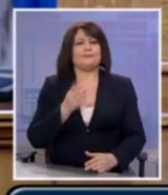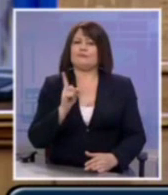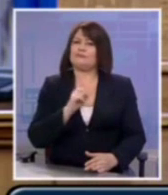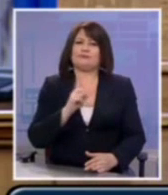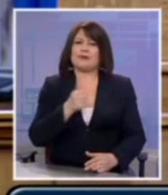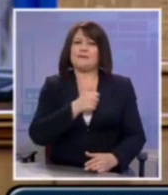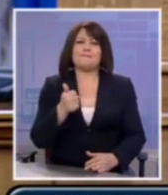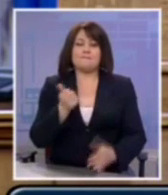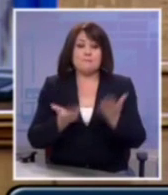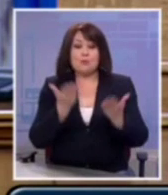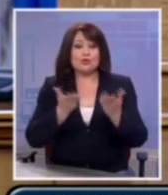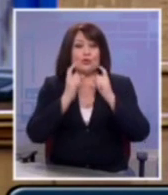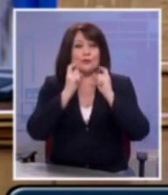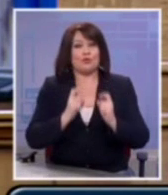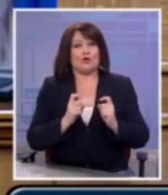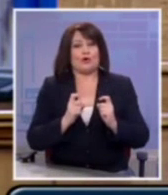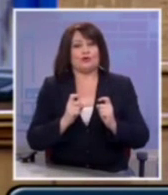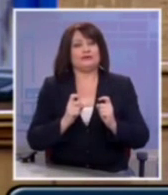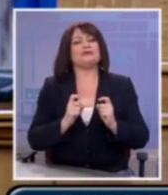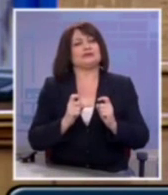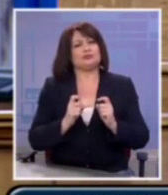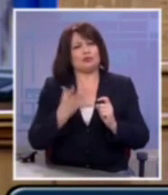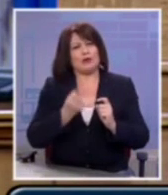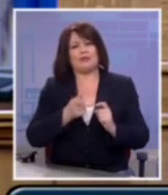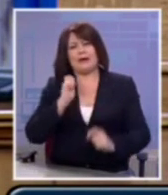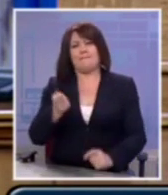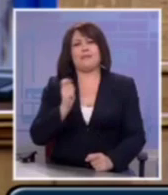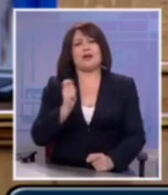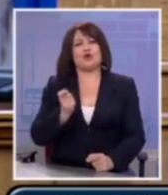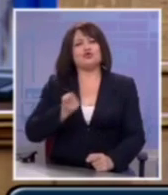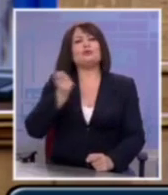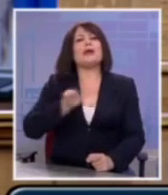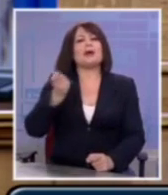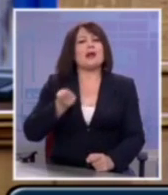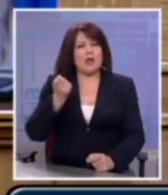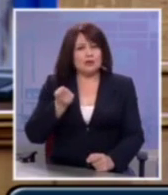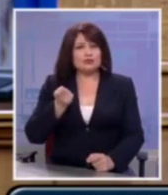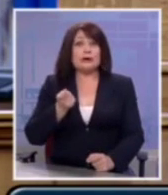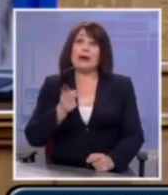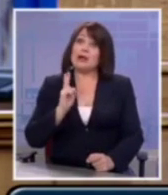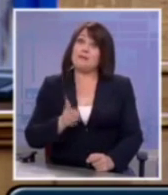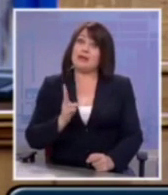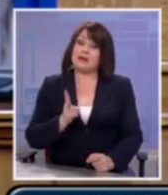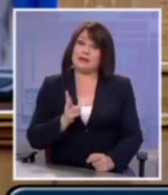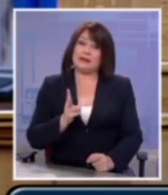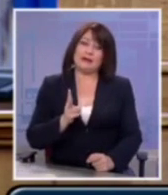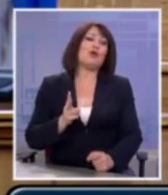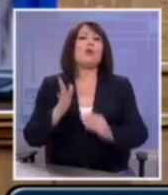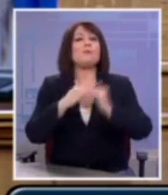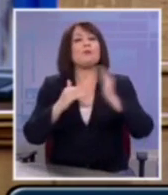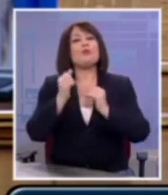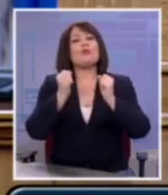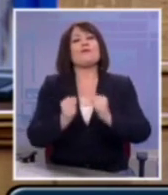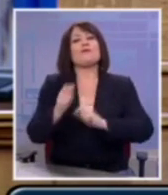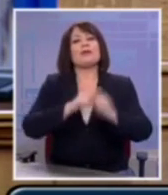διακυβεύονται μόνο οι υποχρεώσεις αποπληρωμής του χρέους, αλλά και τα θεμέλια πάνω στα οποία έχει